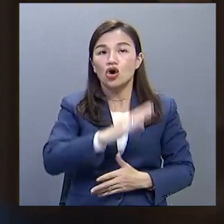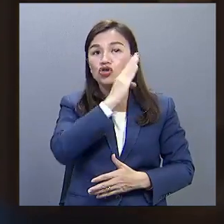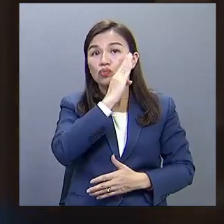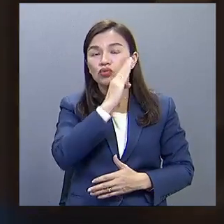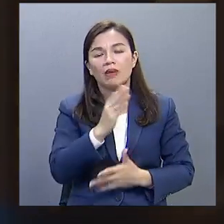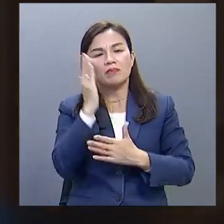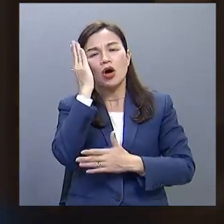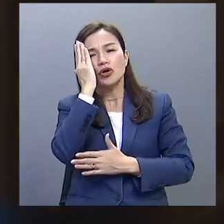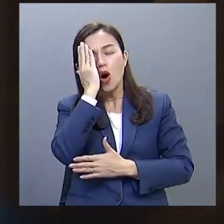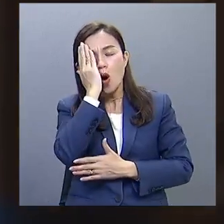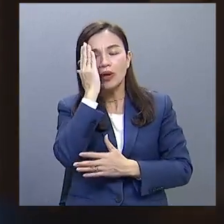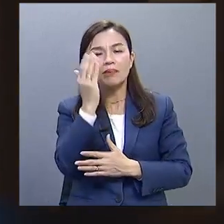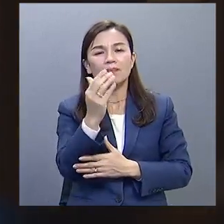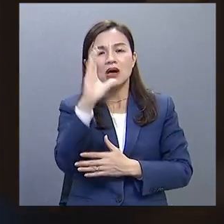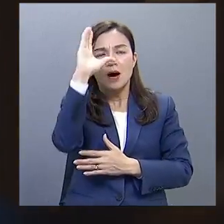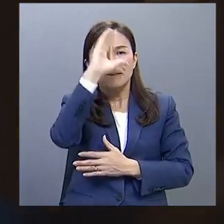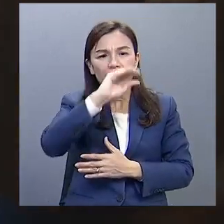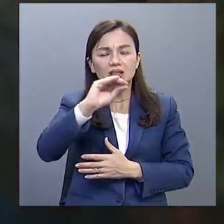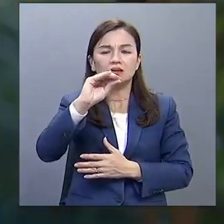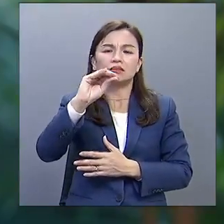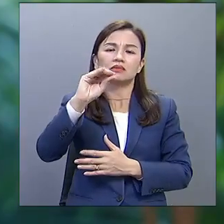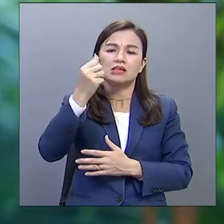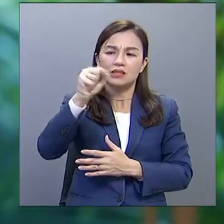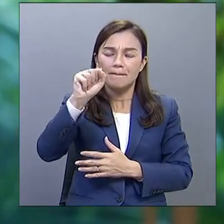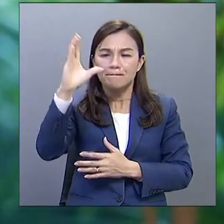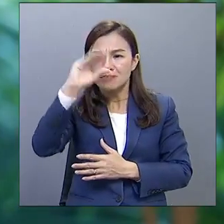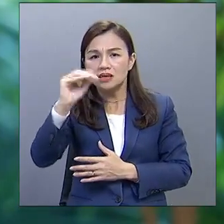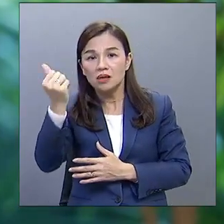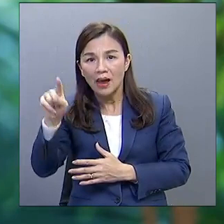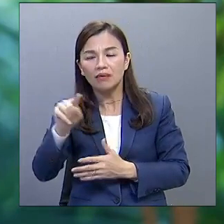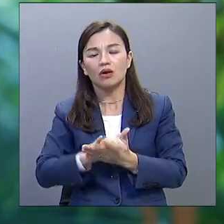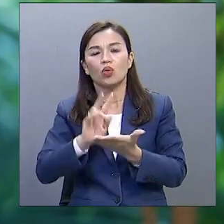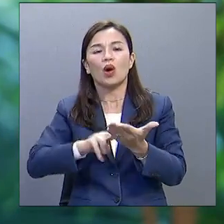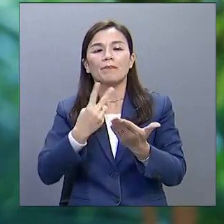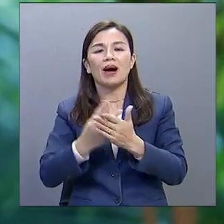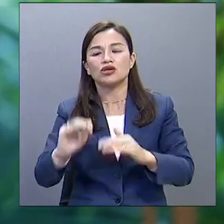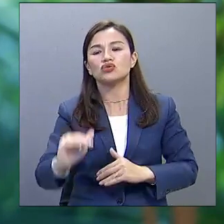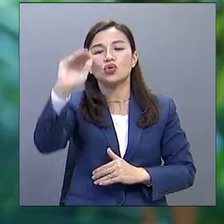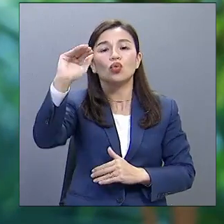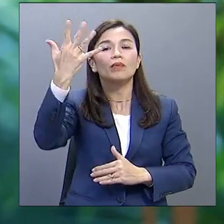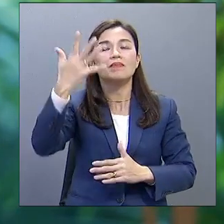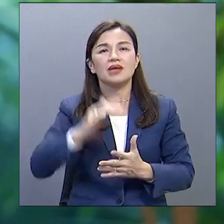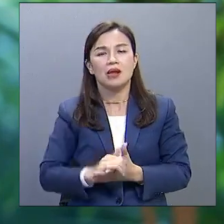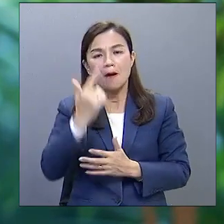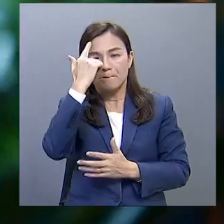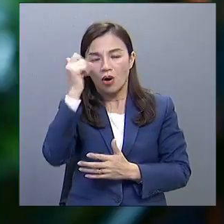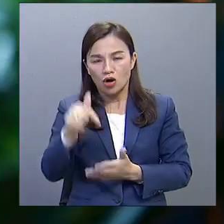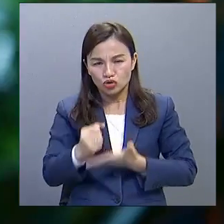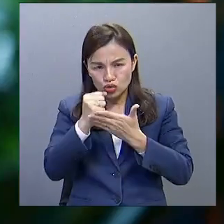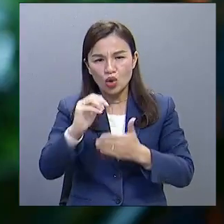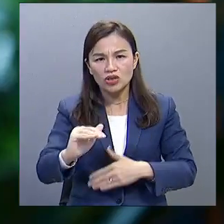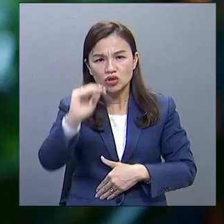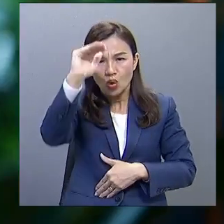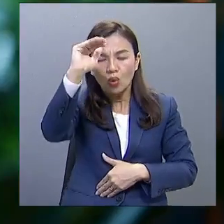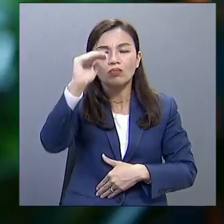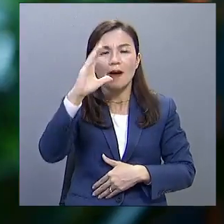งเพราะฮอร์โมนช่วยเรื่องความสูงมันจะหลั่งในช่วงนั้นนะคะ สำคัญที่สุดการนอนรองมาคืออาหารออกกำลังกายนะคะ ออกกำลังกายเ